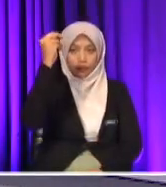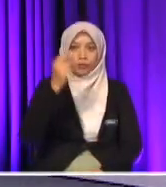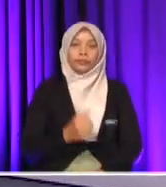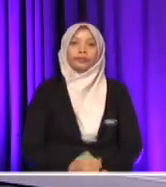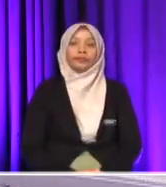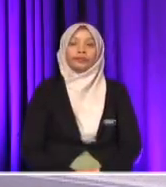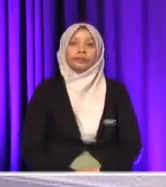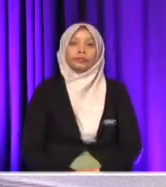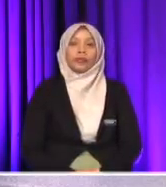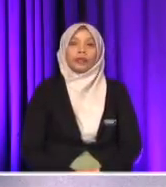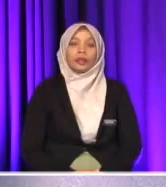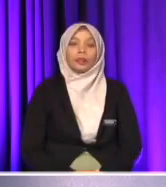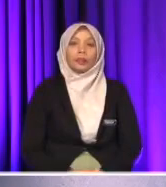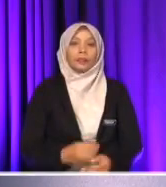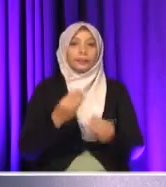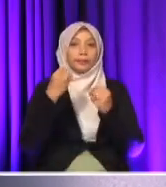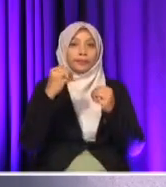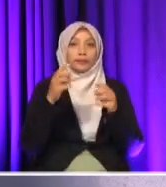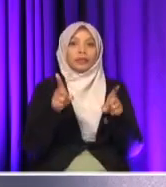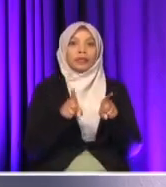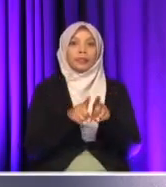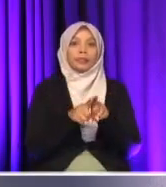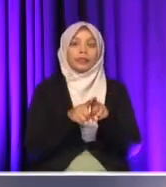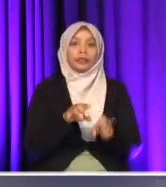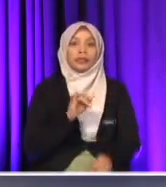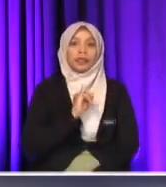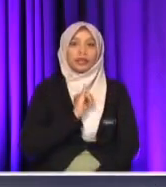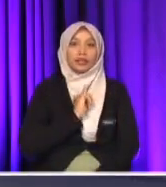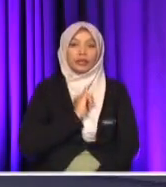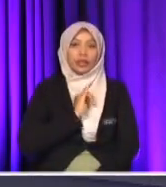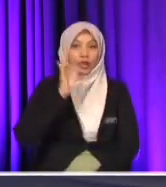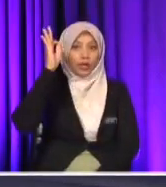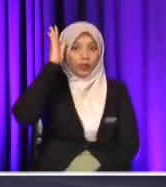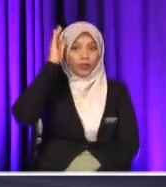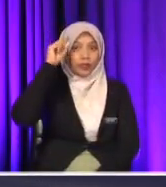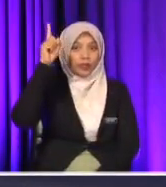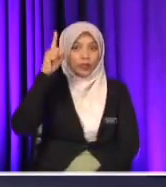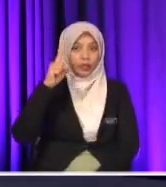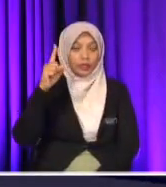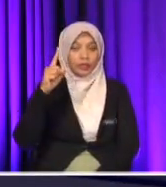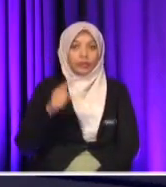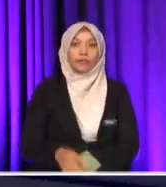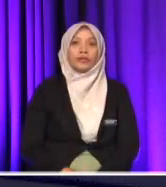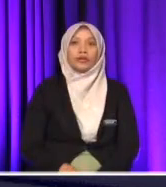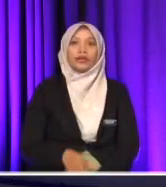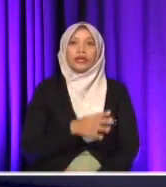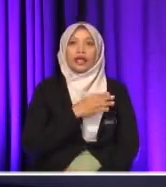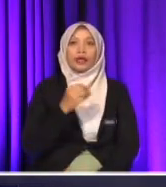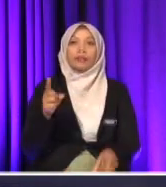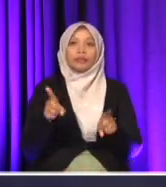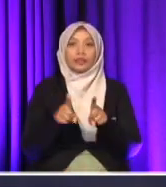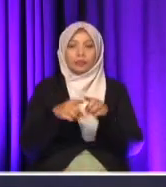2022. Masih lagi bersama dengan saya Fizi, hos anda, dan kami ditemani oleh Cikgu Laili daripada SM